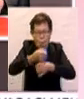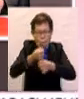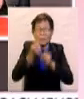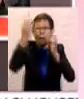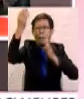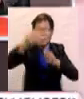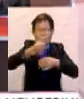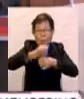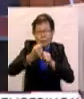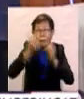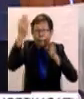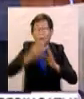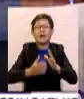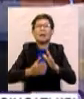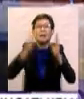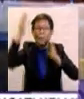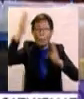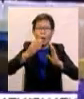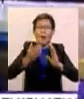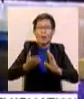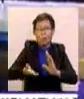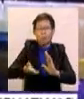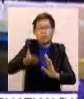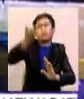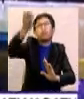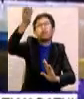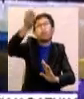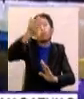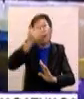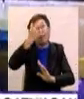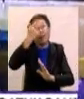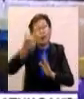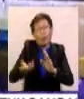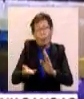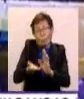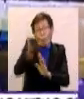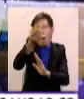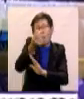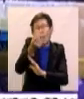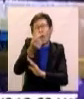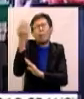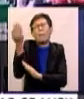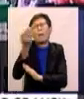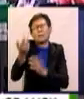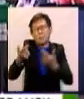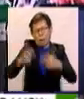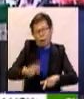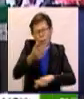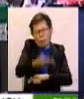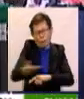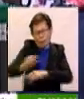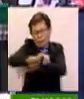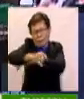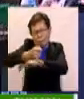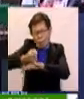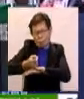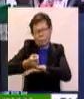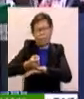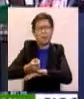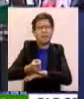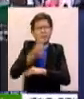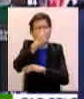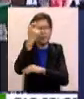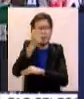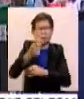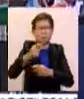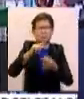tempatan agar kuasa membeli dapat dipertingkat. Ini kerana peningkatan harga lazimnya berlaku pada barangan yang diimport